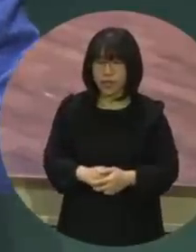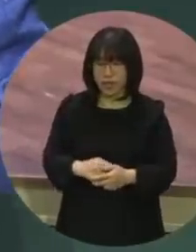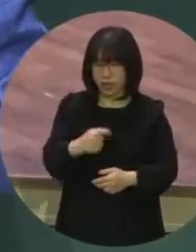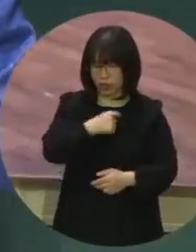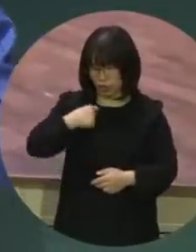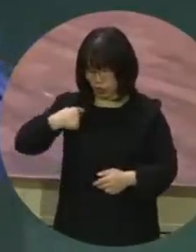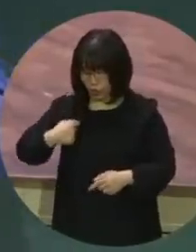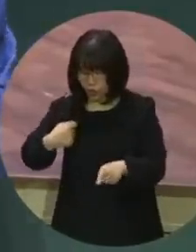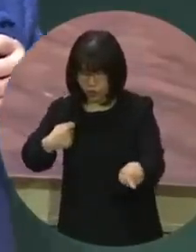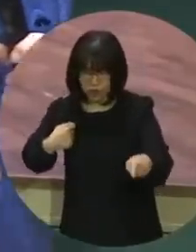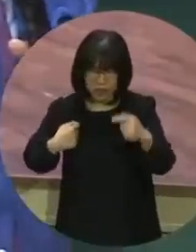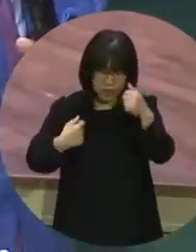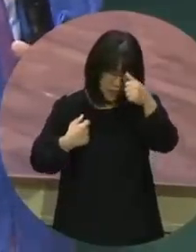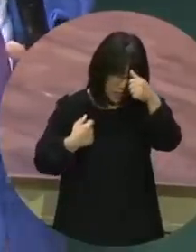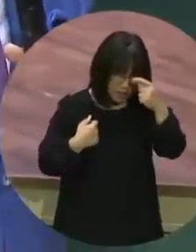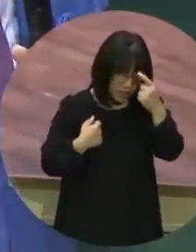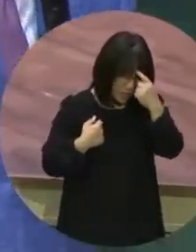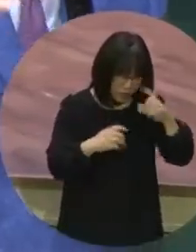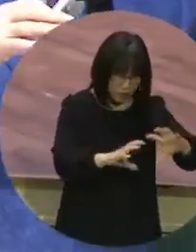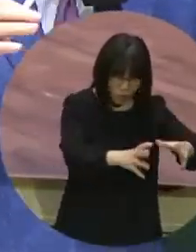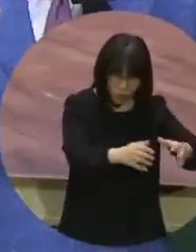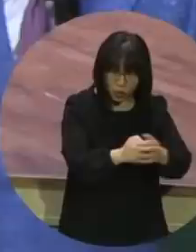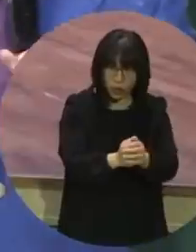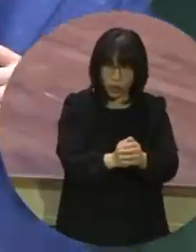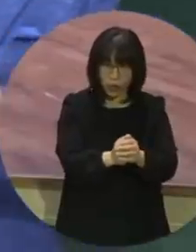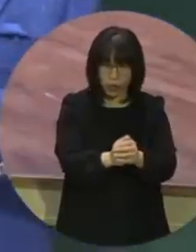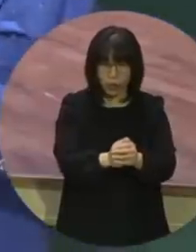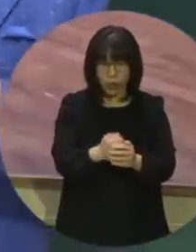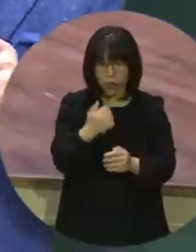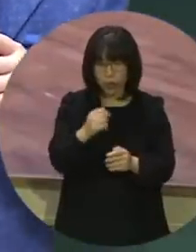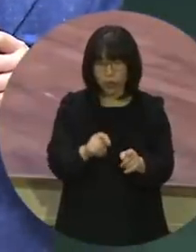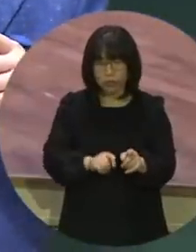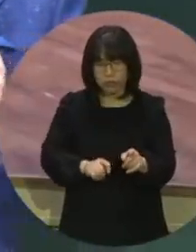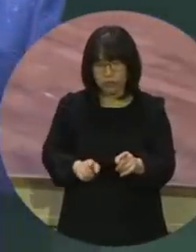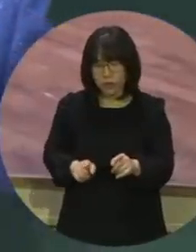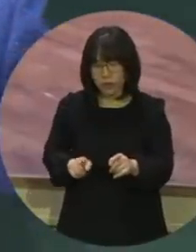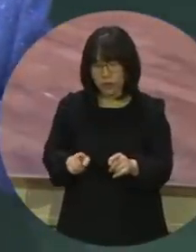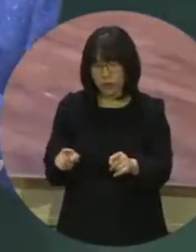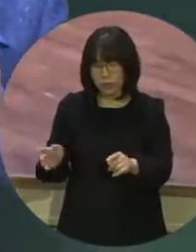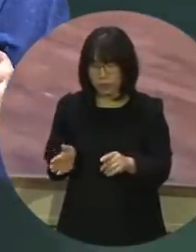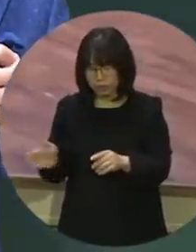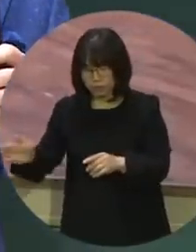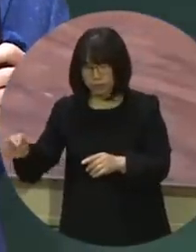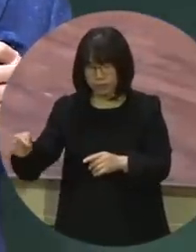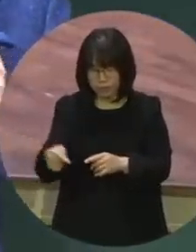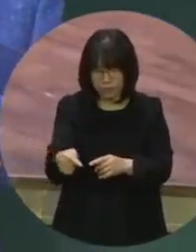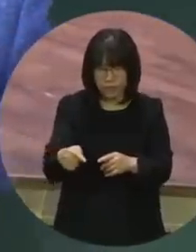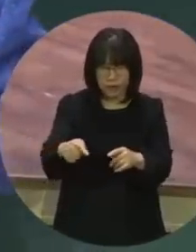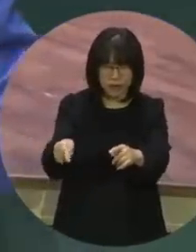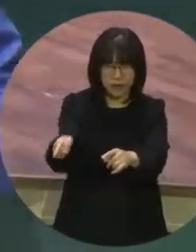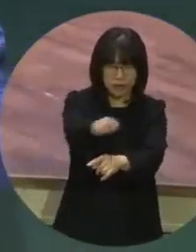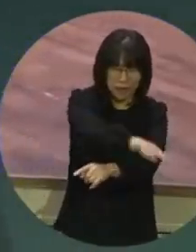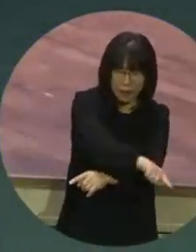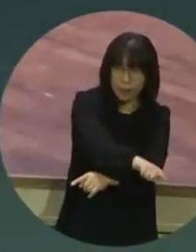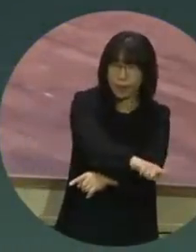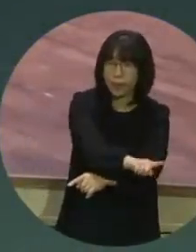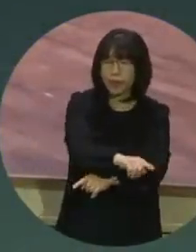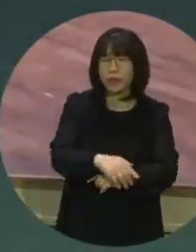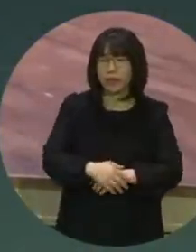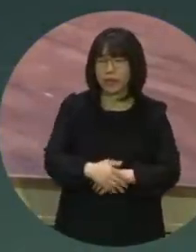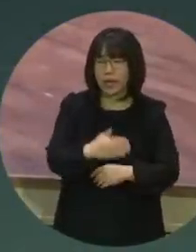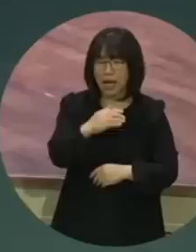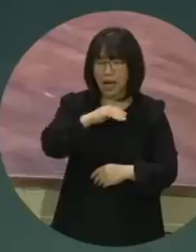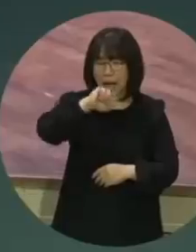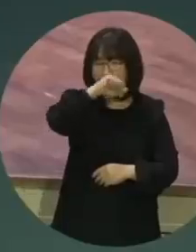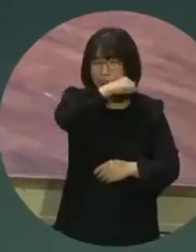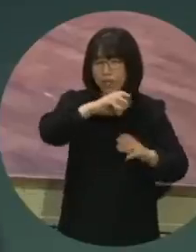중국에서 인도로 하고, 나머지 생애를, 그 다음 마지막에 이 선교지에 가는데, 이제